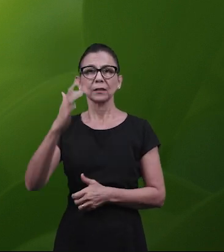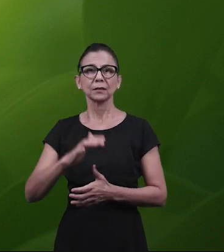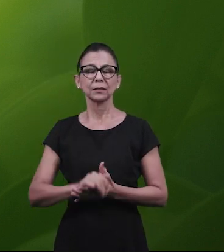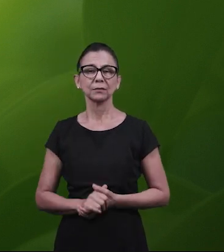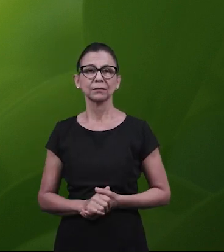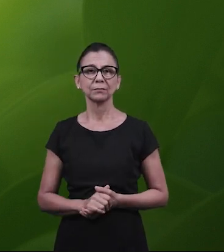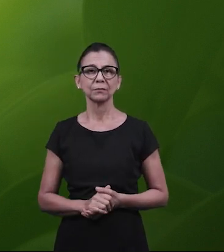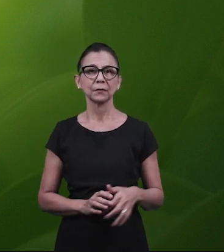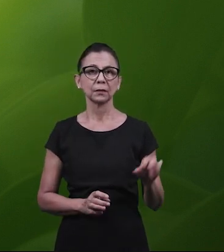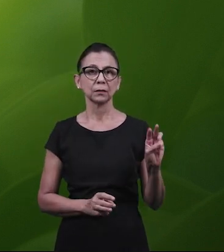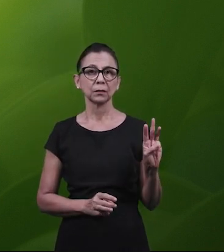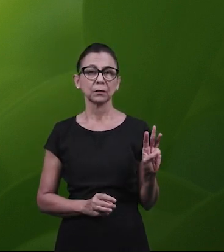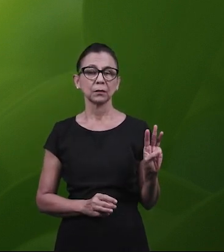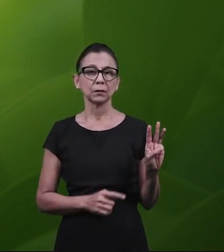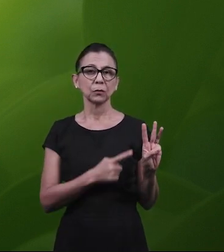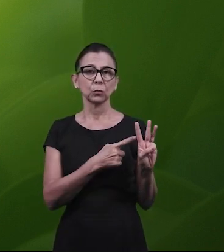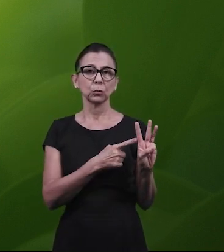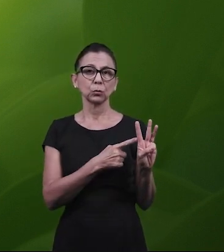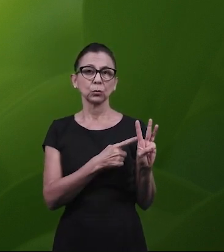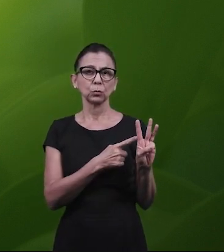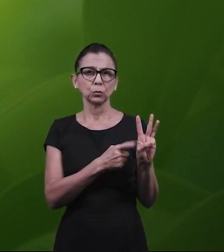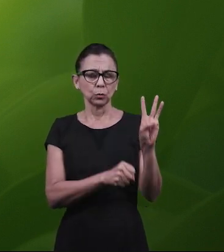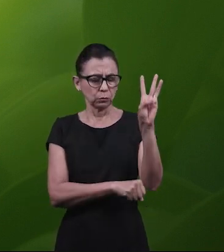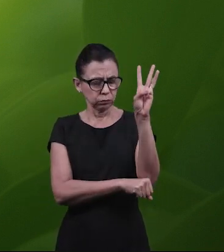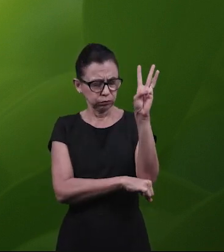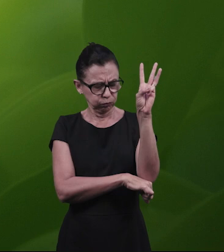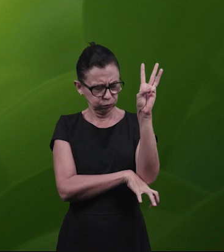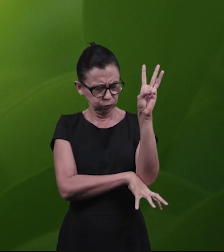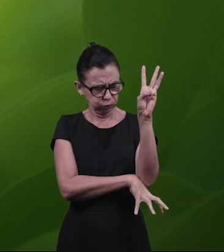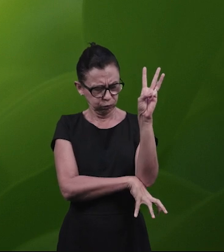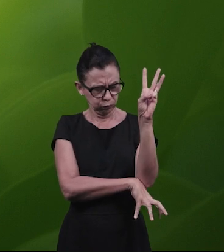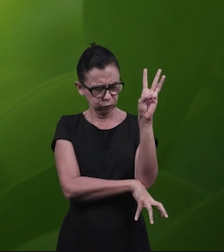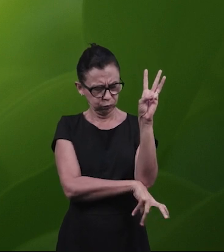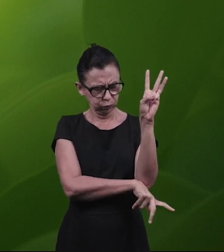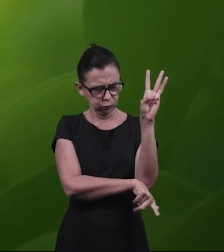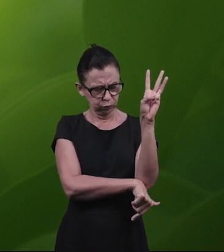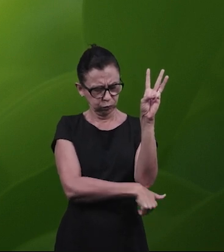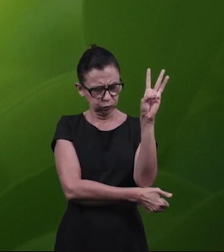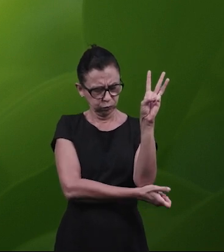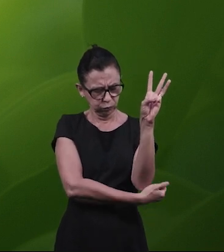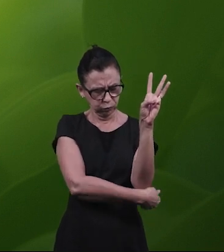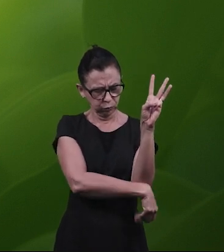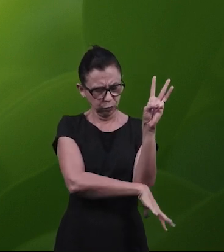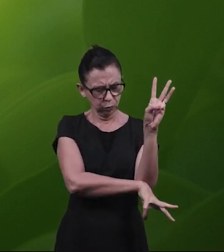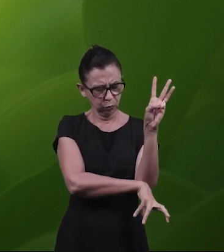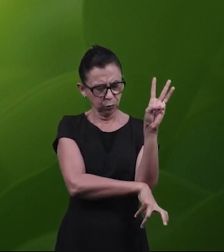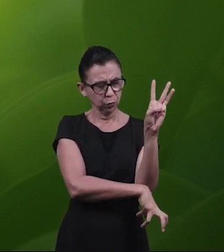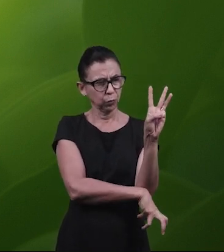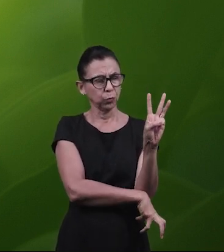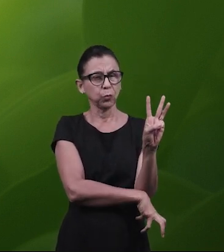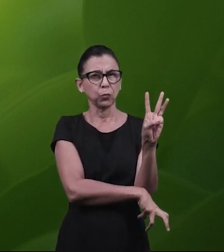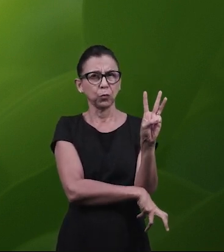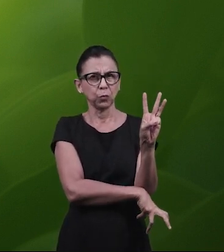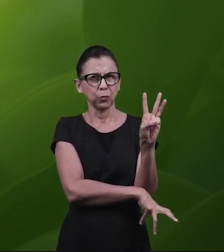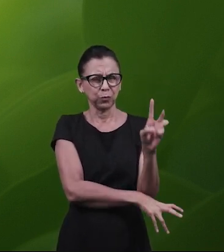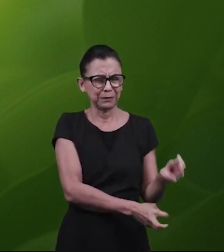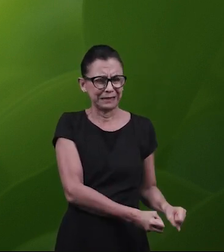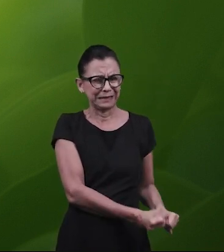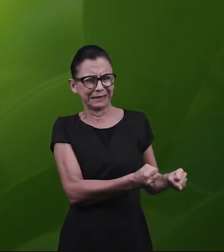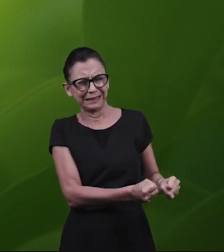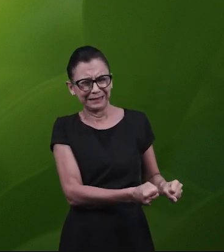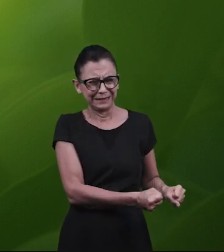ramasser, mais l'ivraie, non. L'ivraie, les racines sont plus profondes. Il est difficile d'être